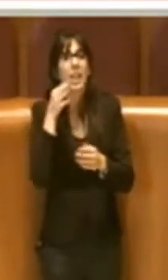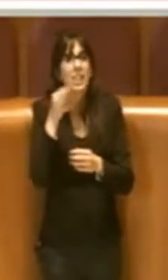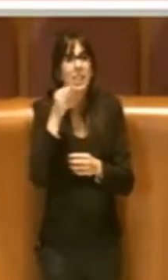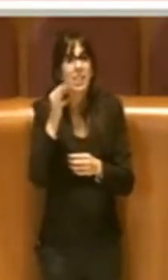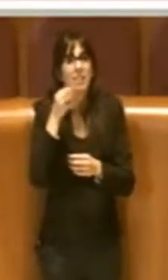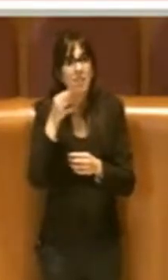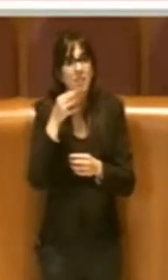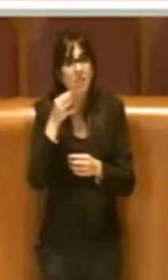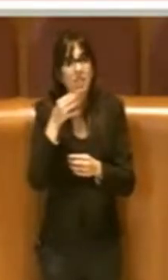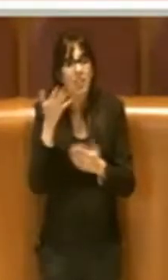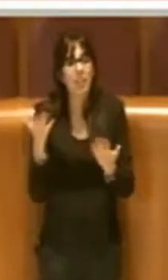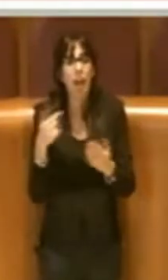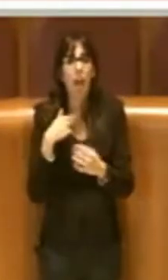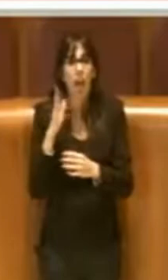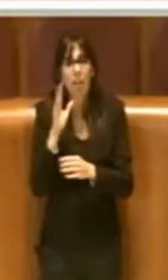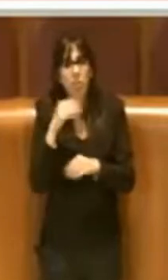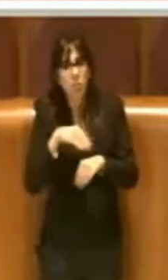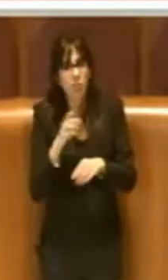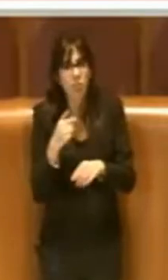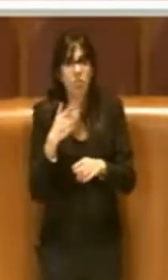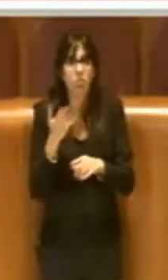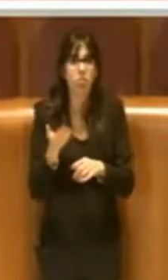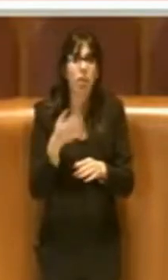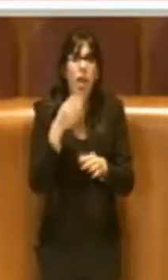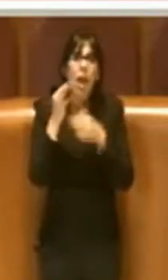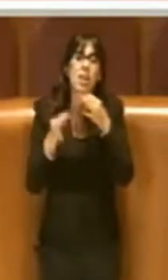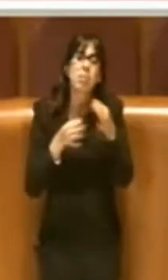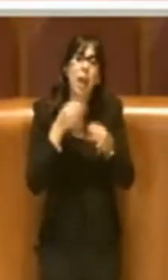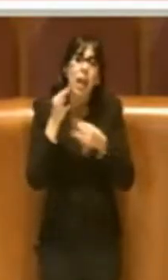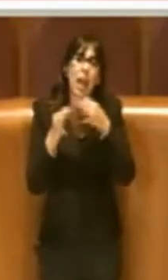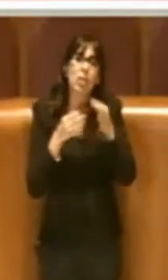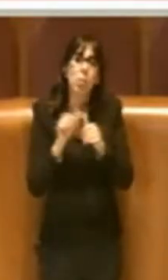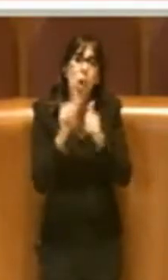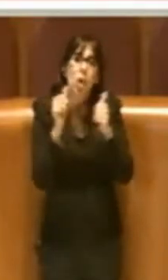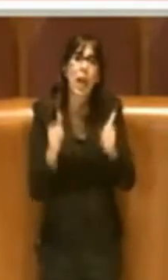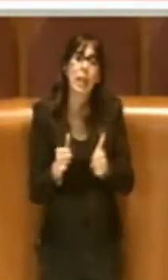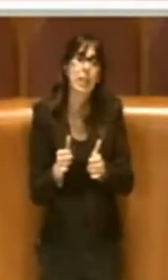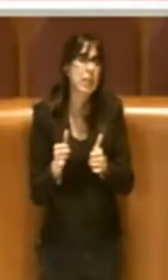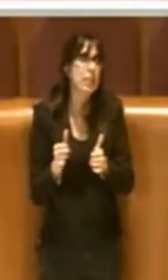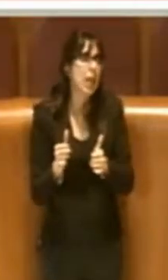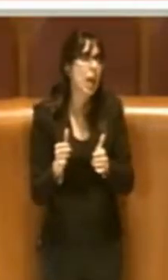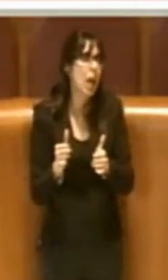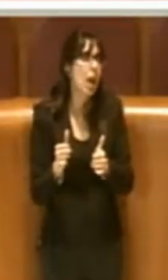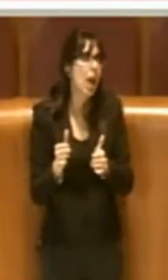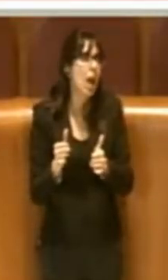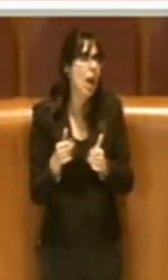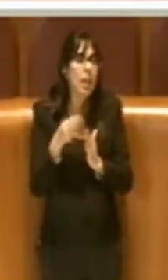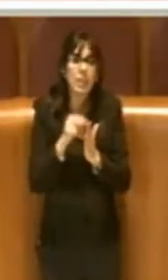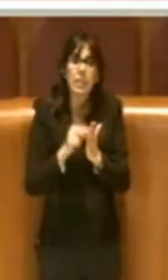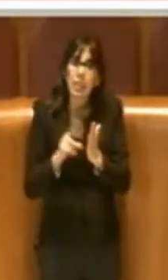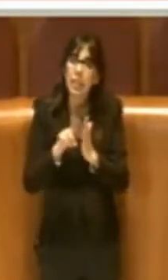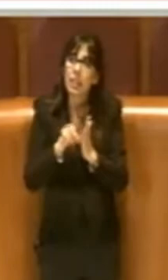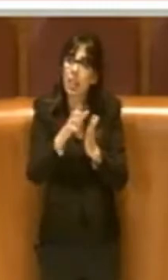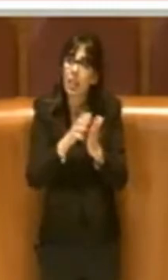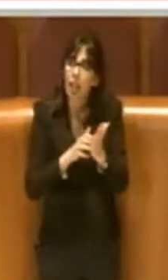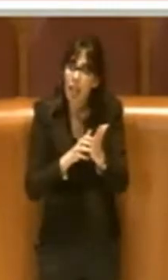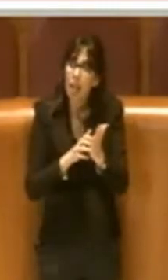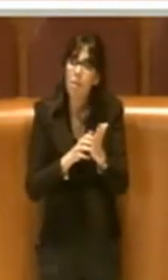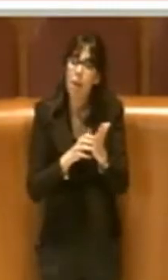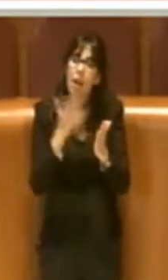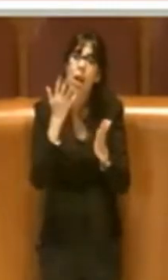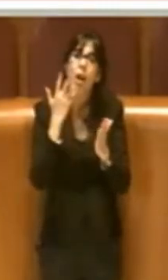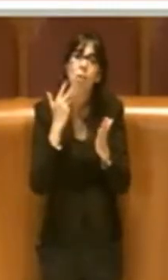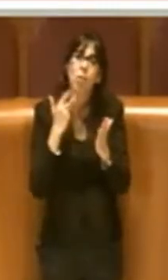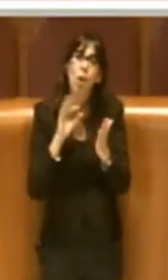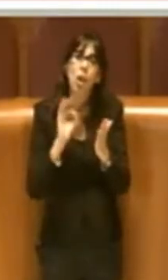cui tra l'altro nell'esposizione, nella modalità come è stata scritta la delibera, si vuole creare